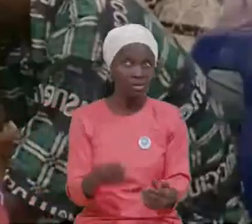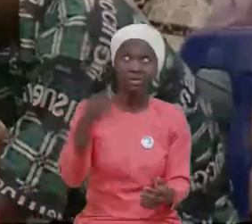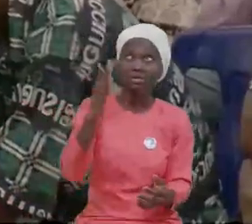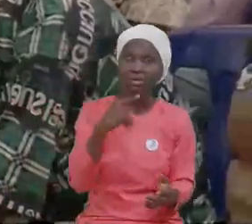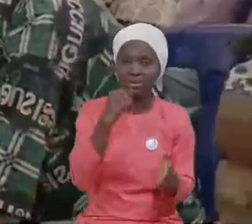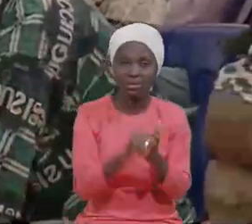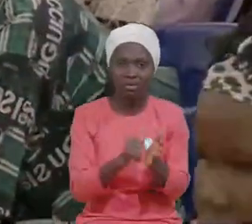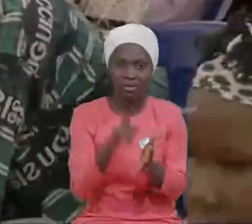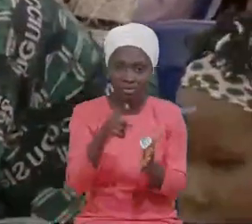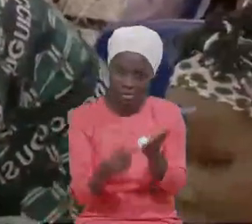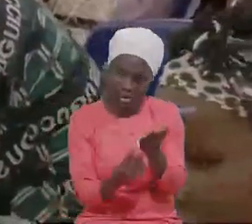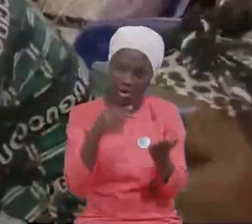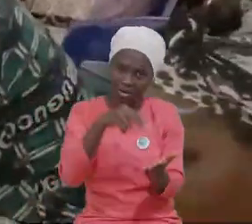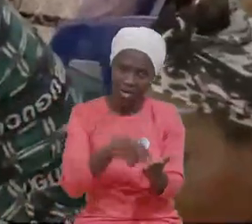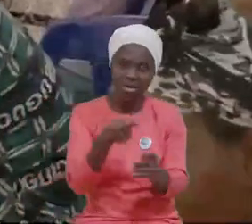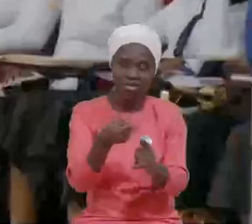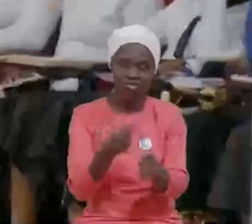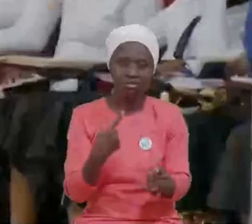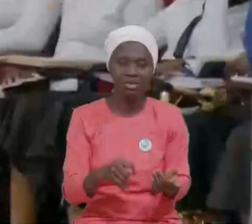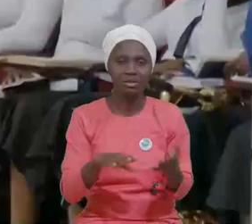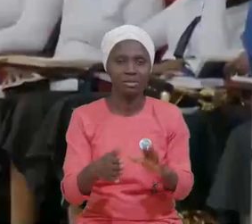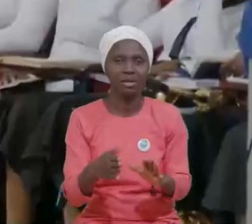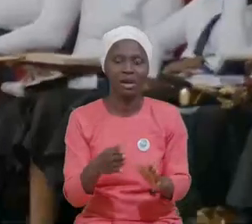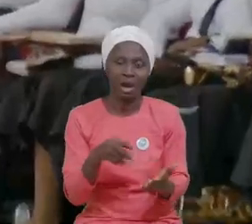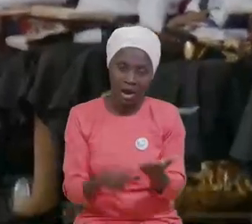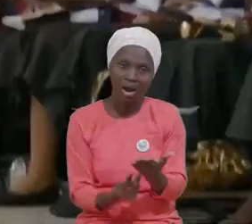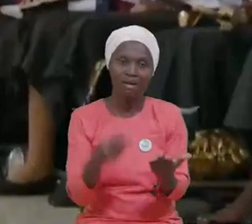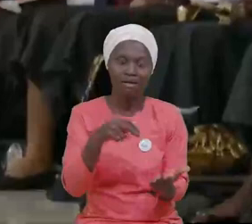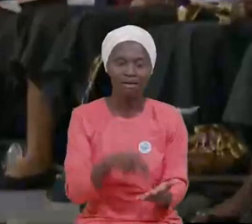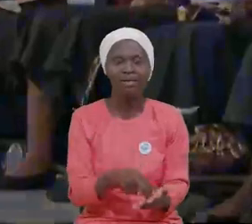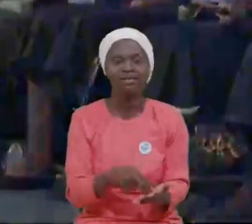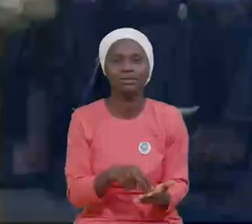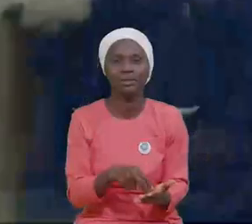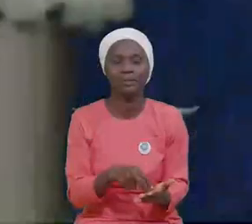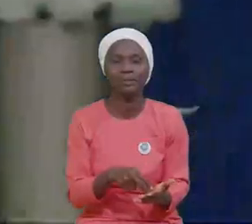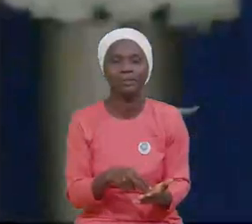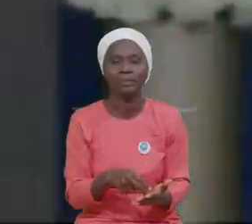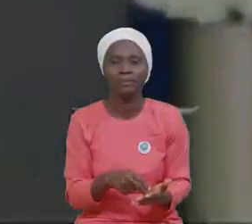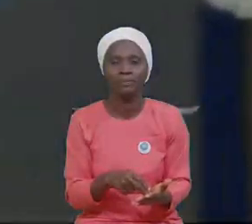dit, réveille, lève-toi. Relève-toi d'entre les morts.